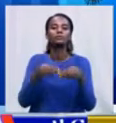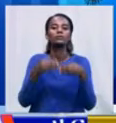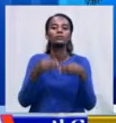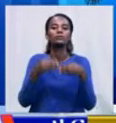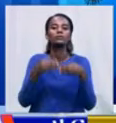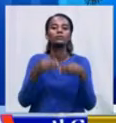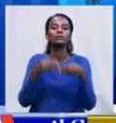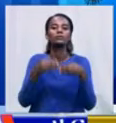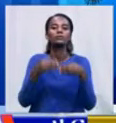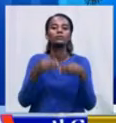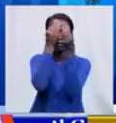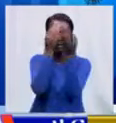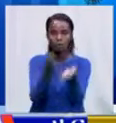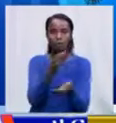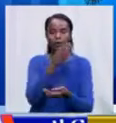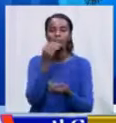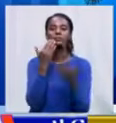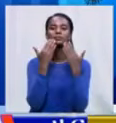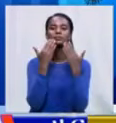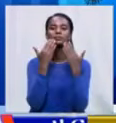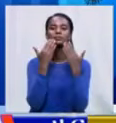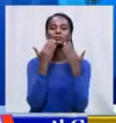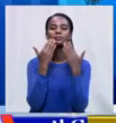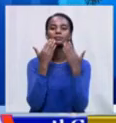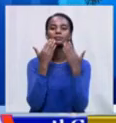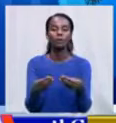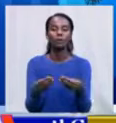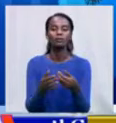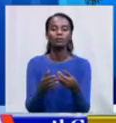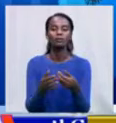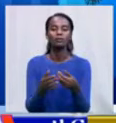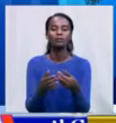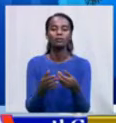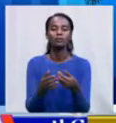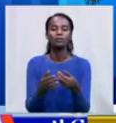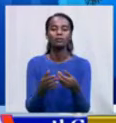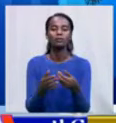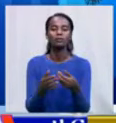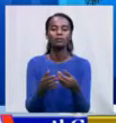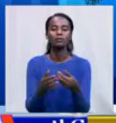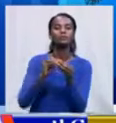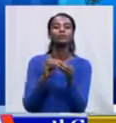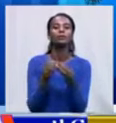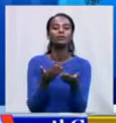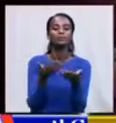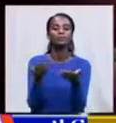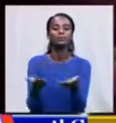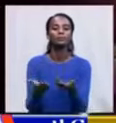ኃይሉ እውቅናና ምስጋና አቅርቧል። ታምራሽ ብሩ ተጨማሪውን ያቀርባል።